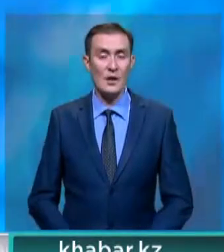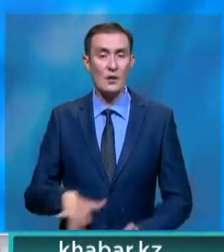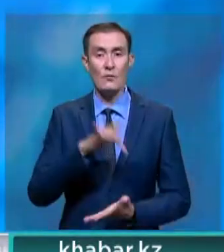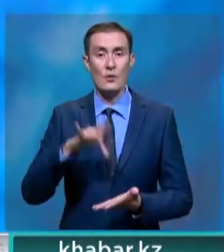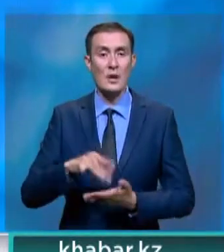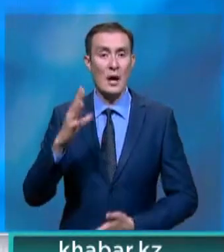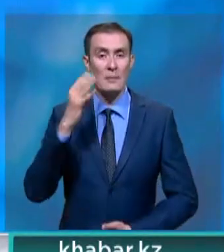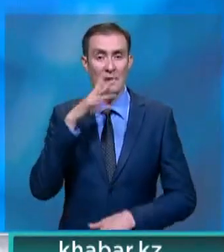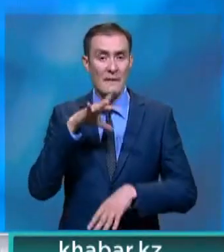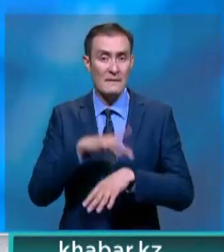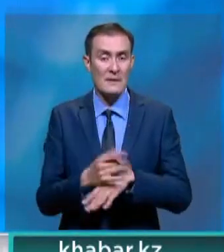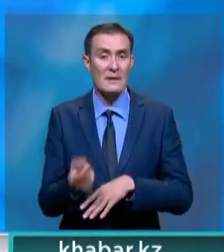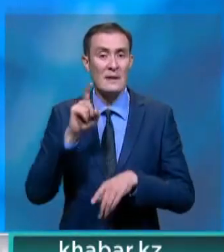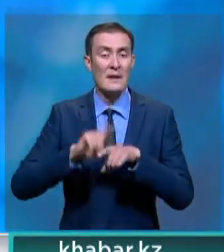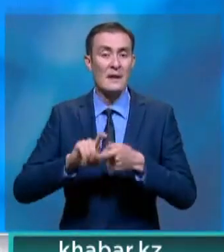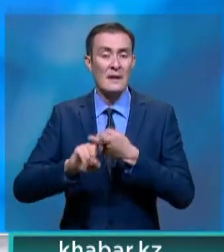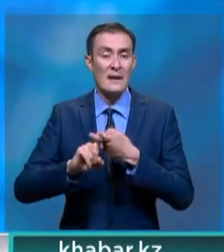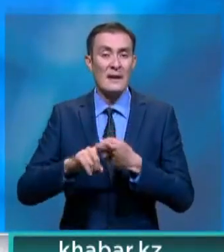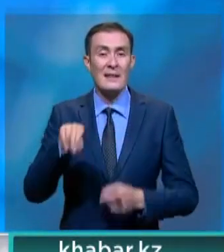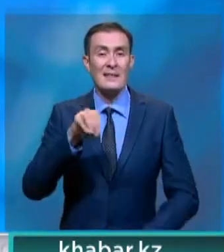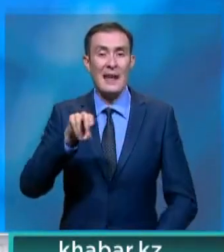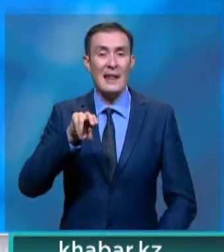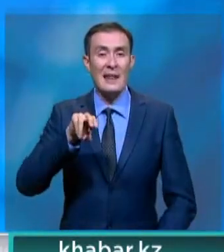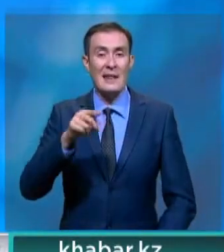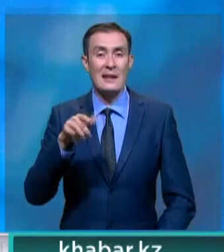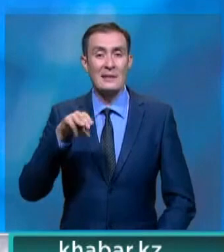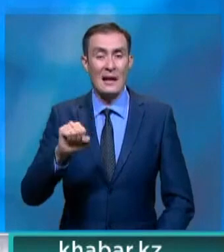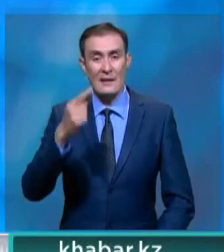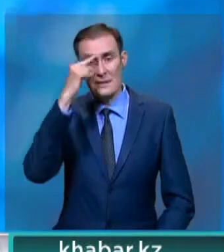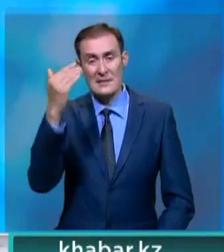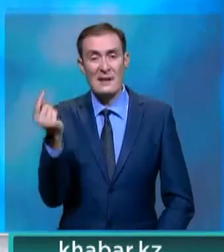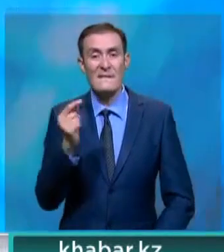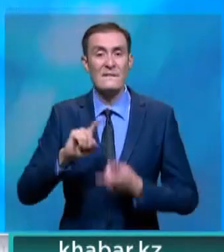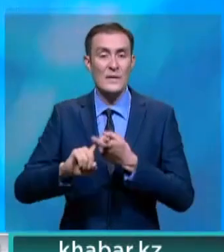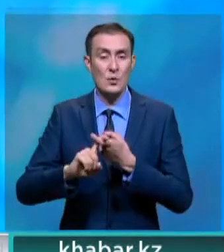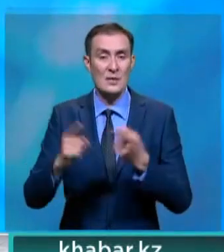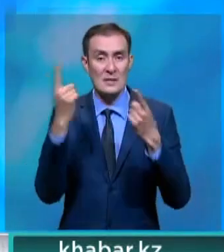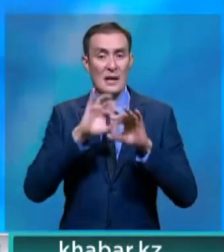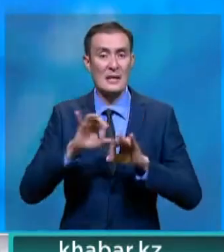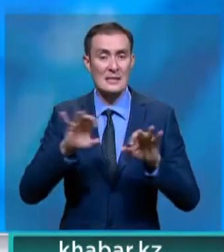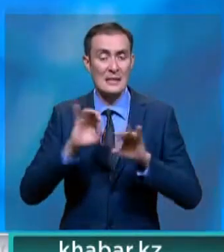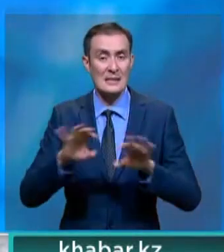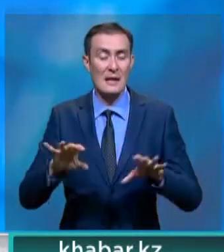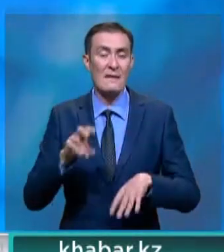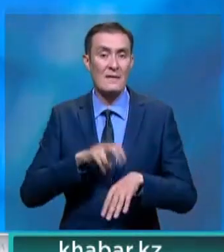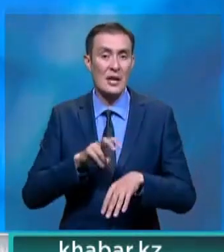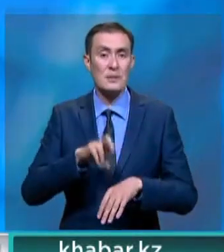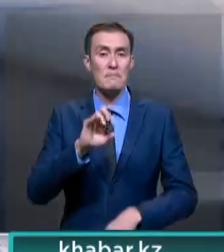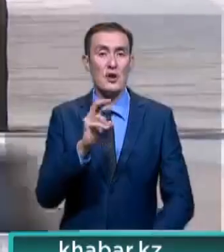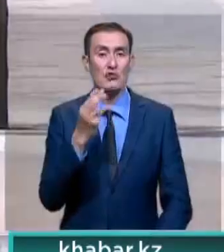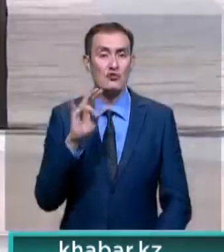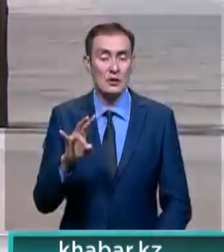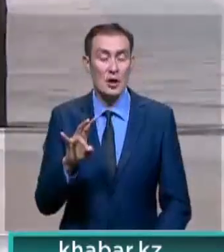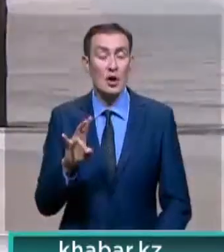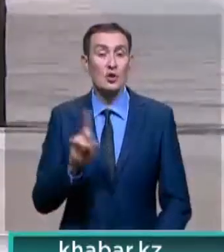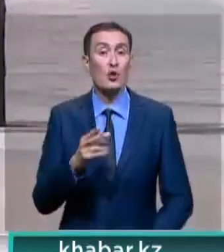В Алматы выявили первого пациента со штаммом Дельта. Об этом сегодня рассказал главный государственный санитарный врач города Жандарбек Бекшин. В